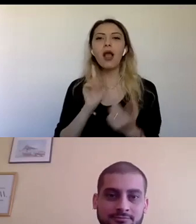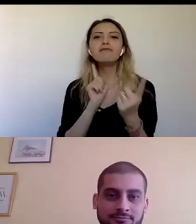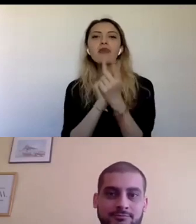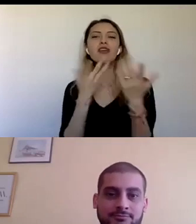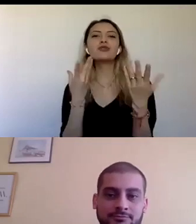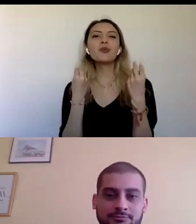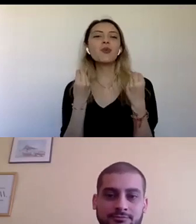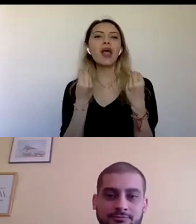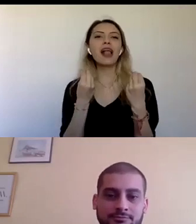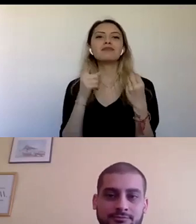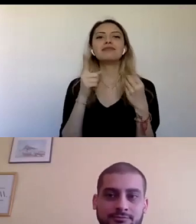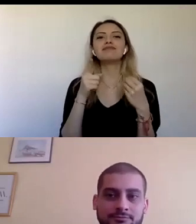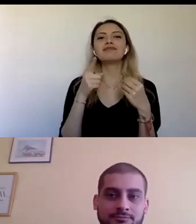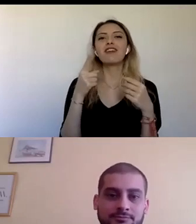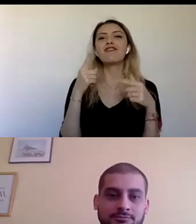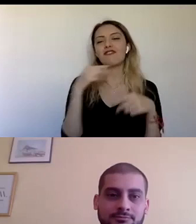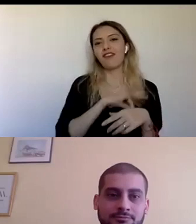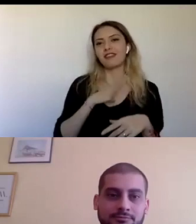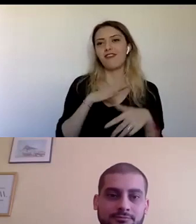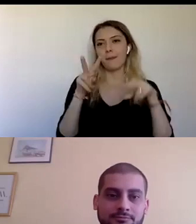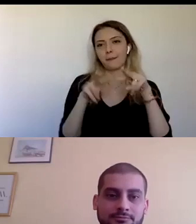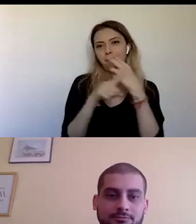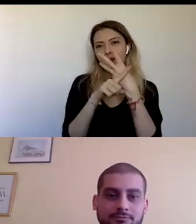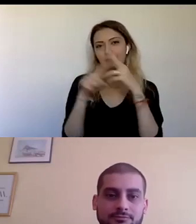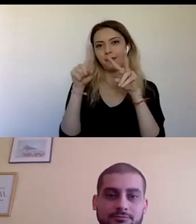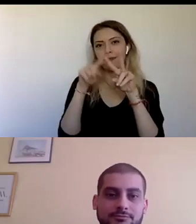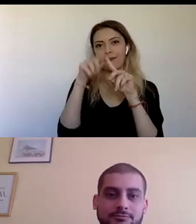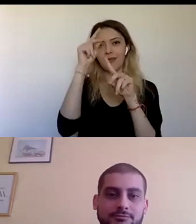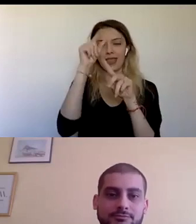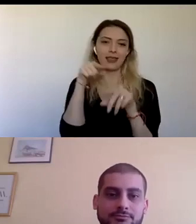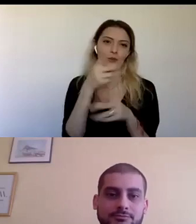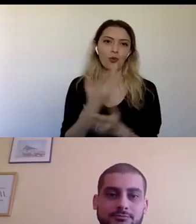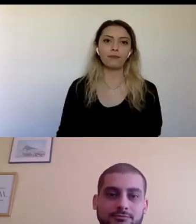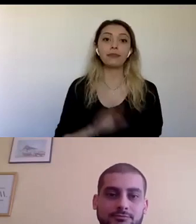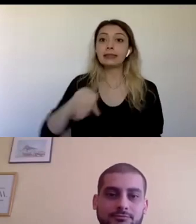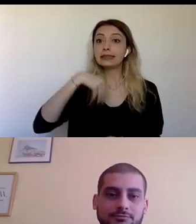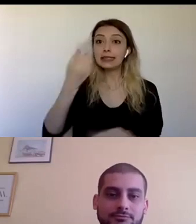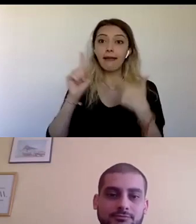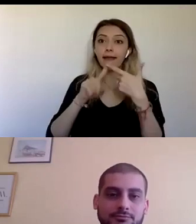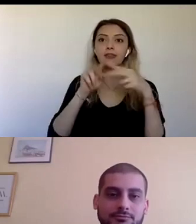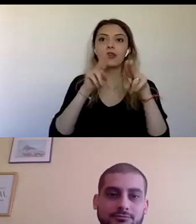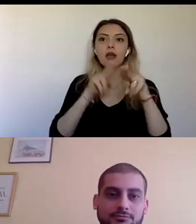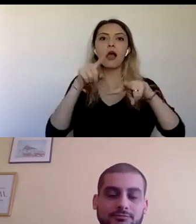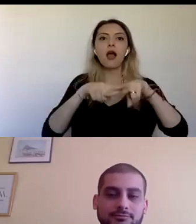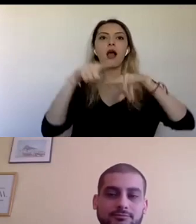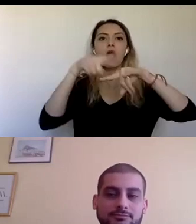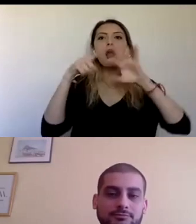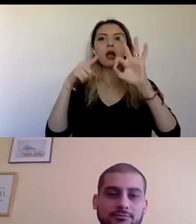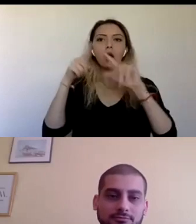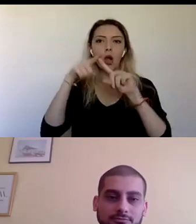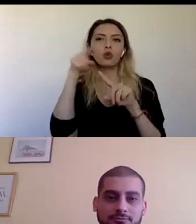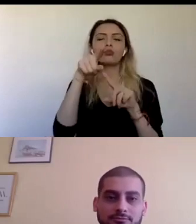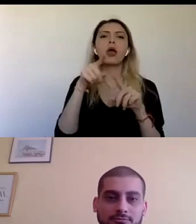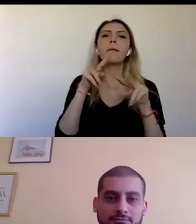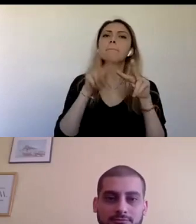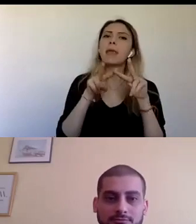kullanışlı araçlar, sorular ekleyebiliyor. Bir diğeri Kaout. Mentimeter'le benzerlik gösteriyor ama burada